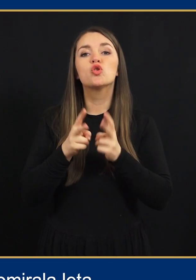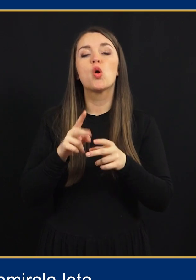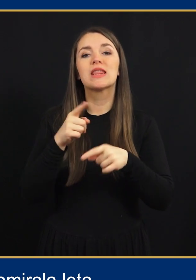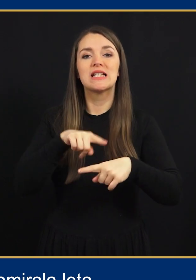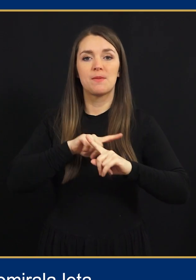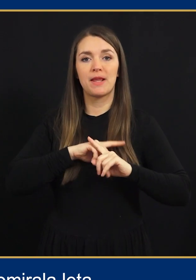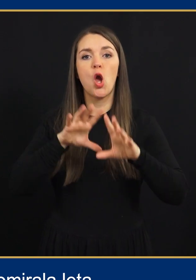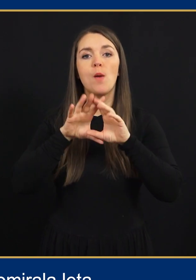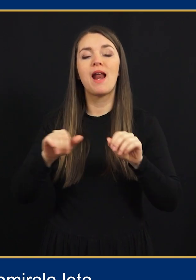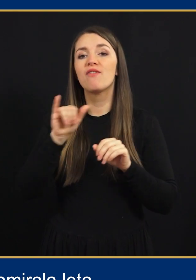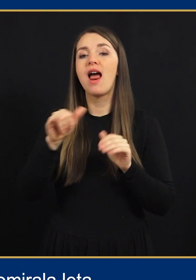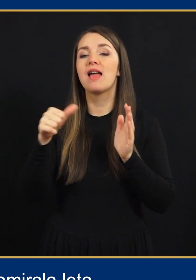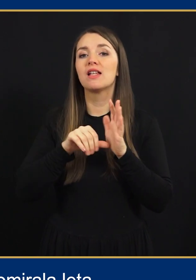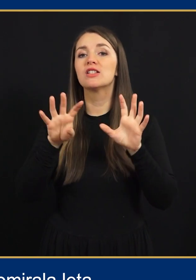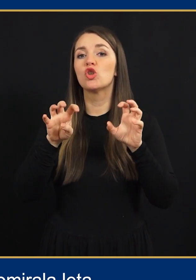izpit pa je opravila leta